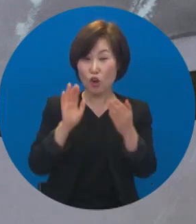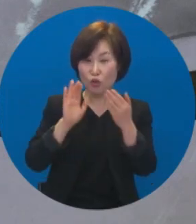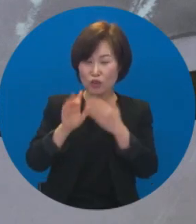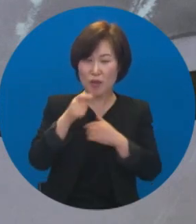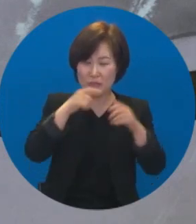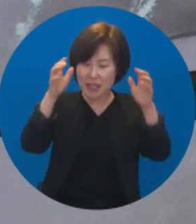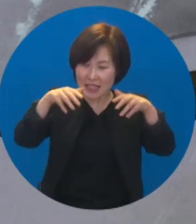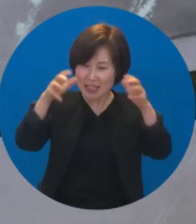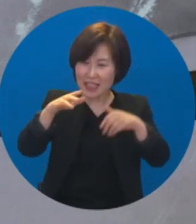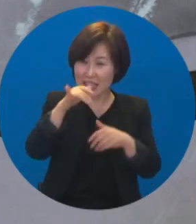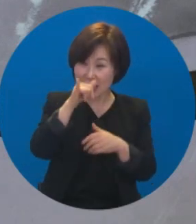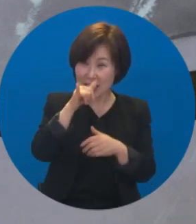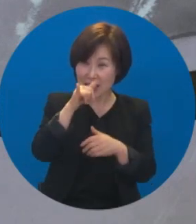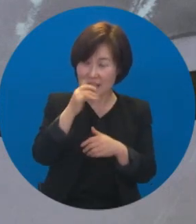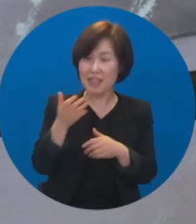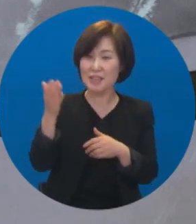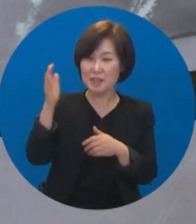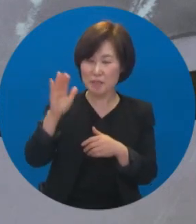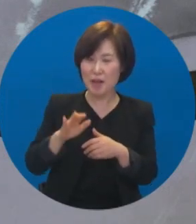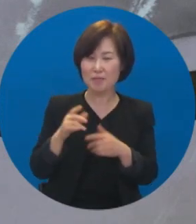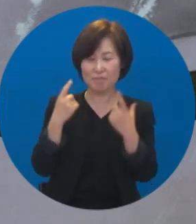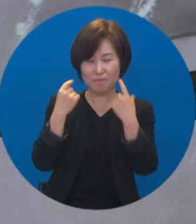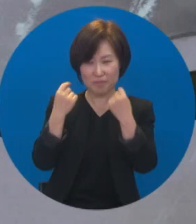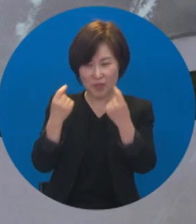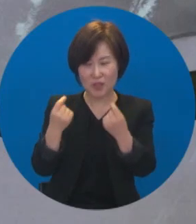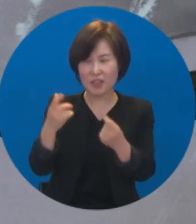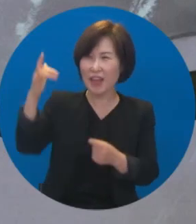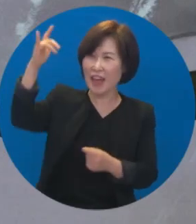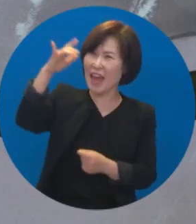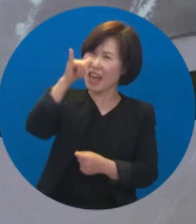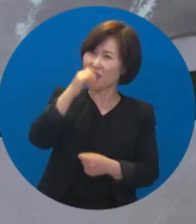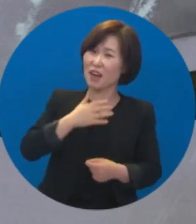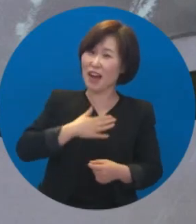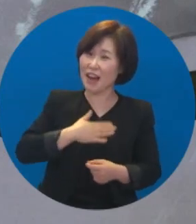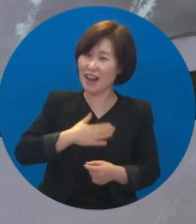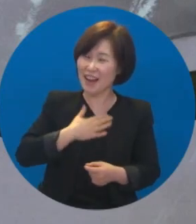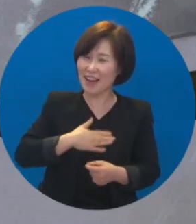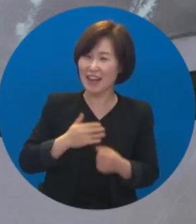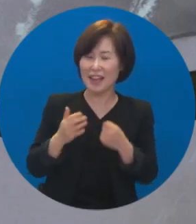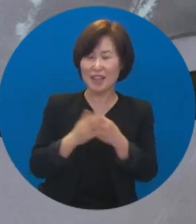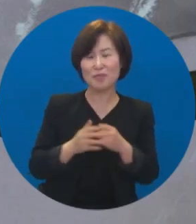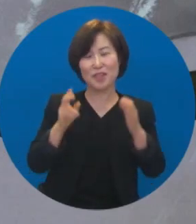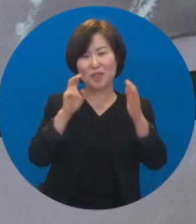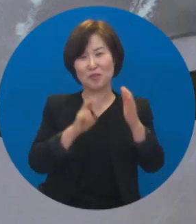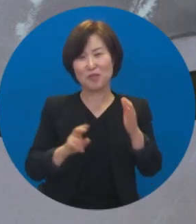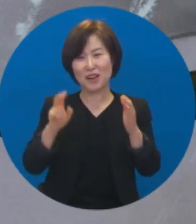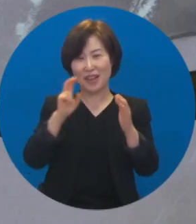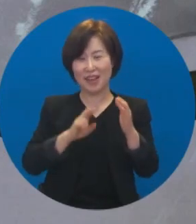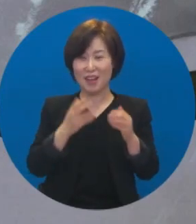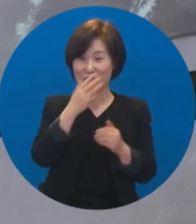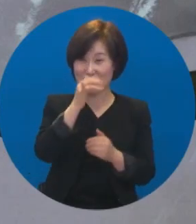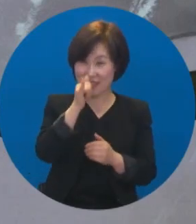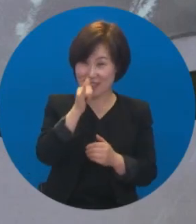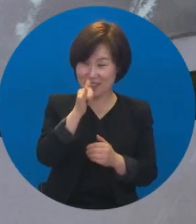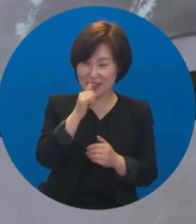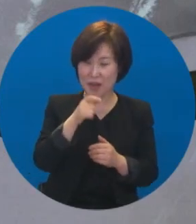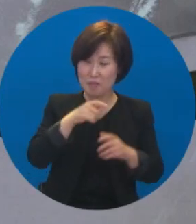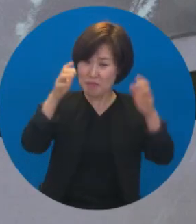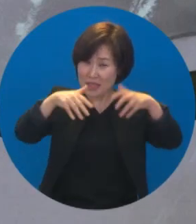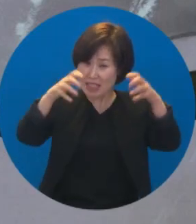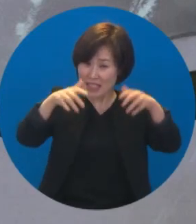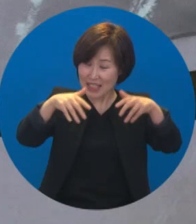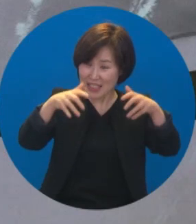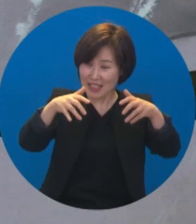있었어요. 왜냐하면 반짝이가 알았거든요. 아, 이 비는 분명히 그쳐. 언젠간